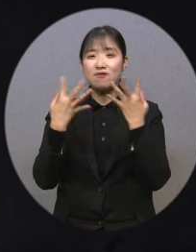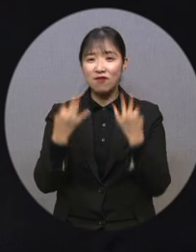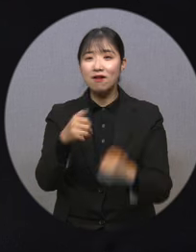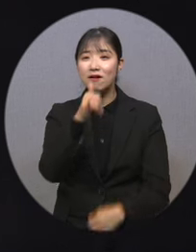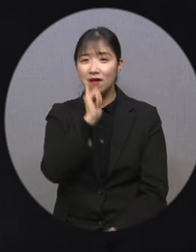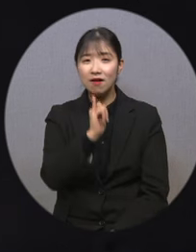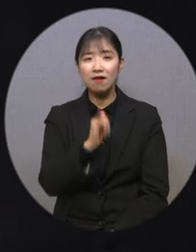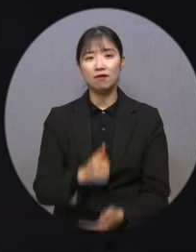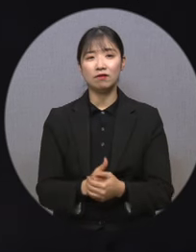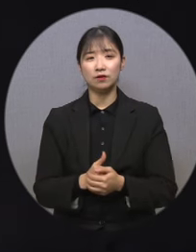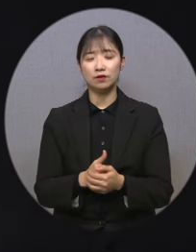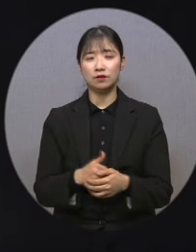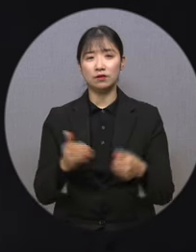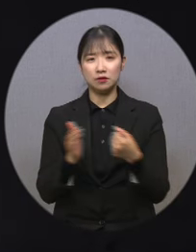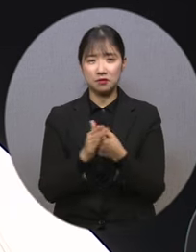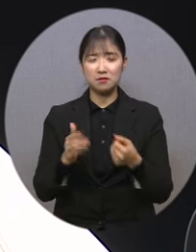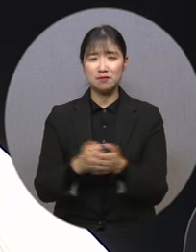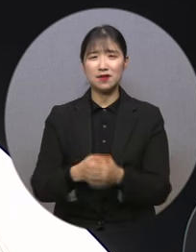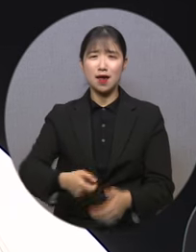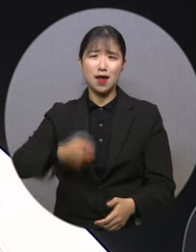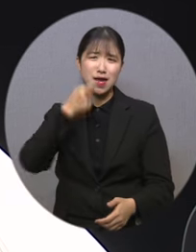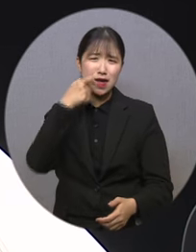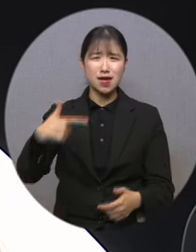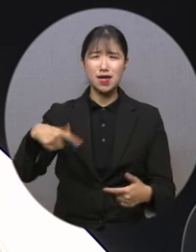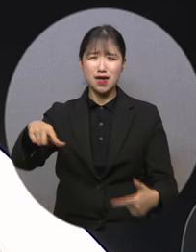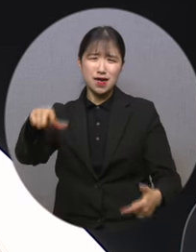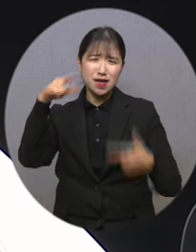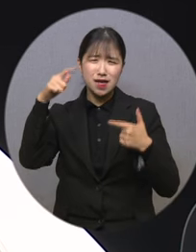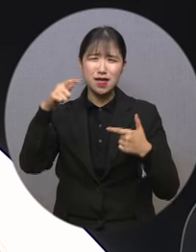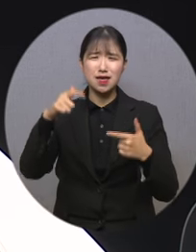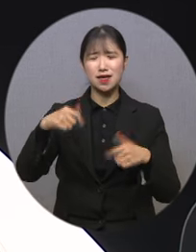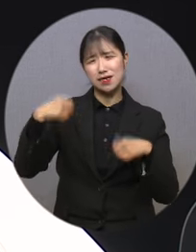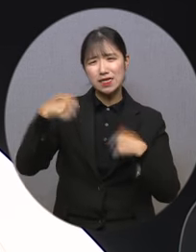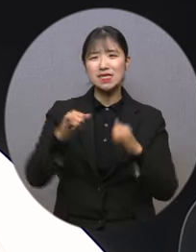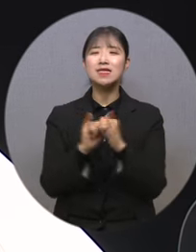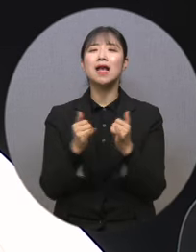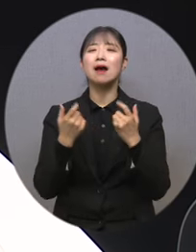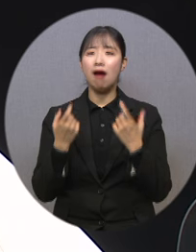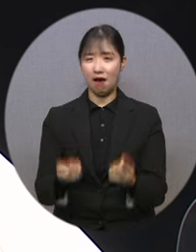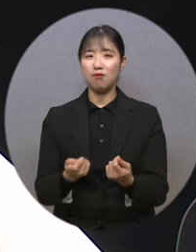네. 그래서 이제 인기 스타 못지않은 대단한